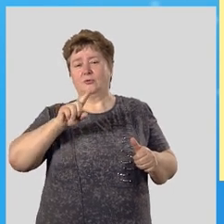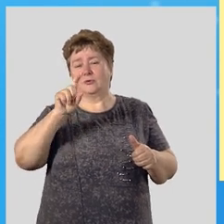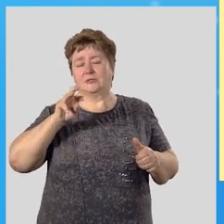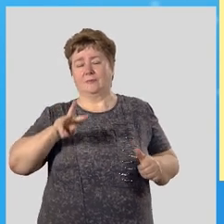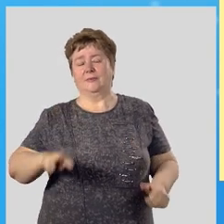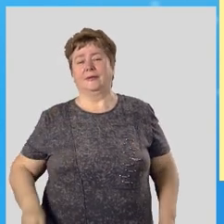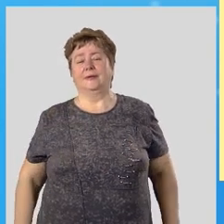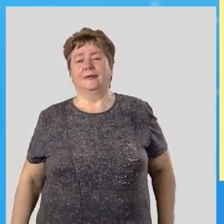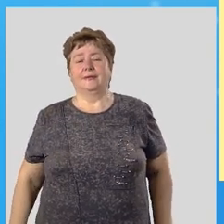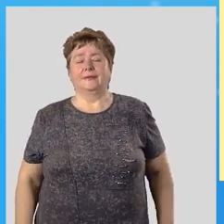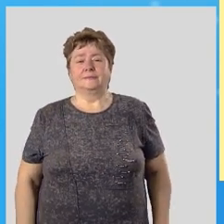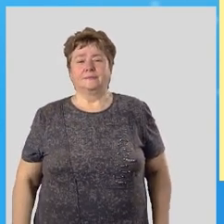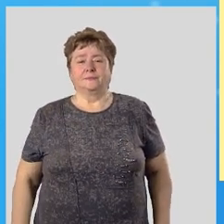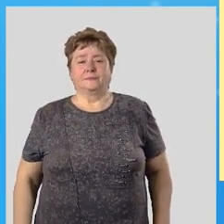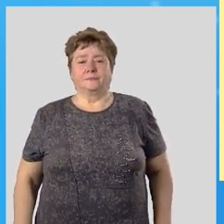экзоцитозом.